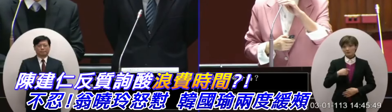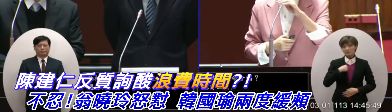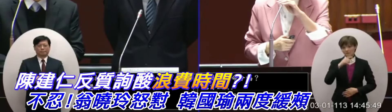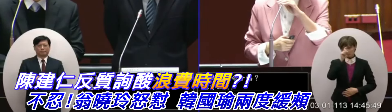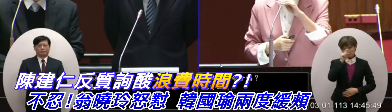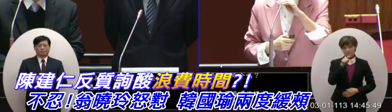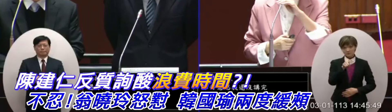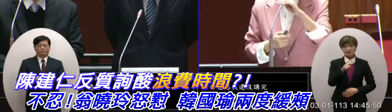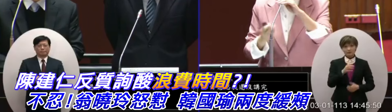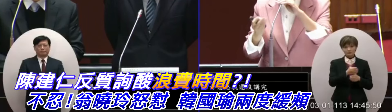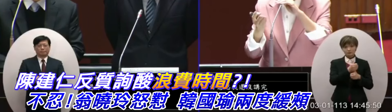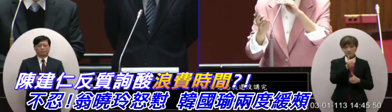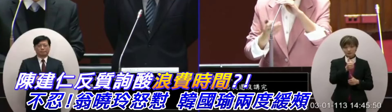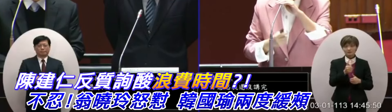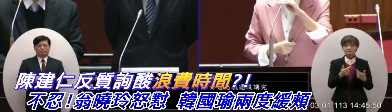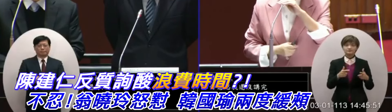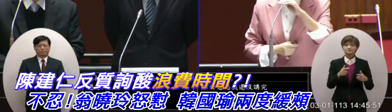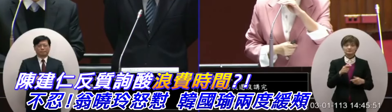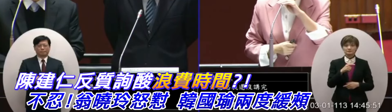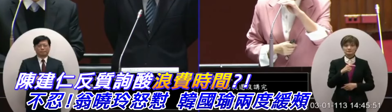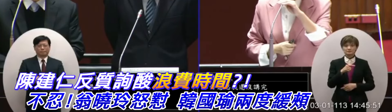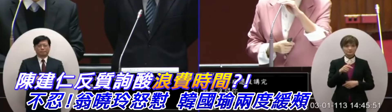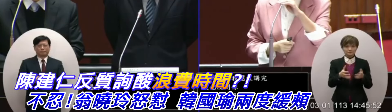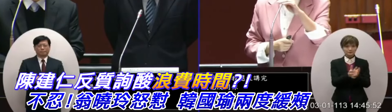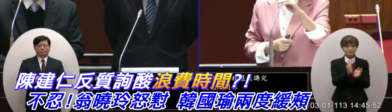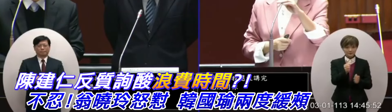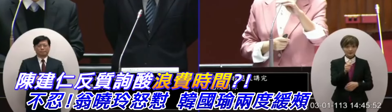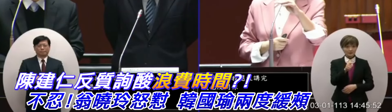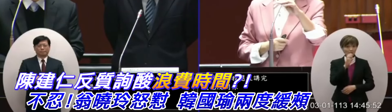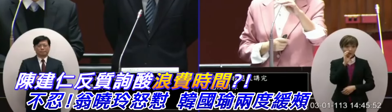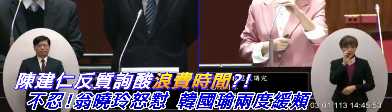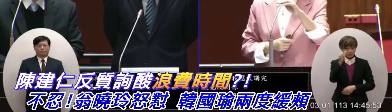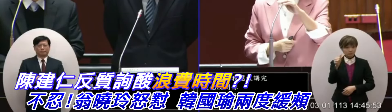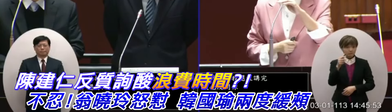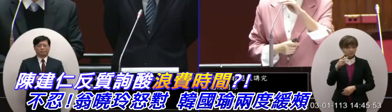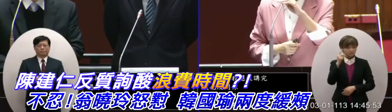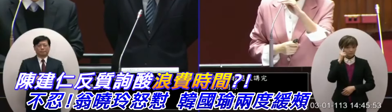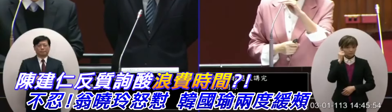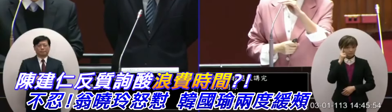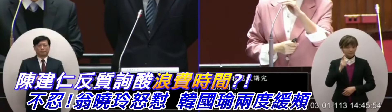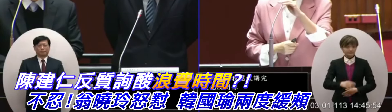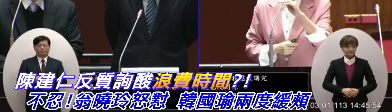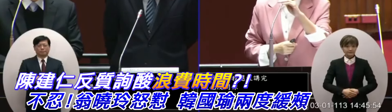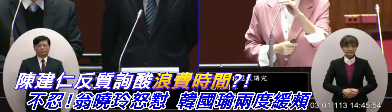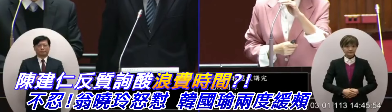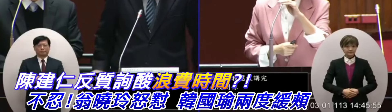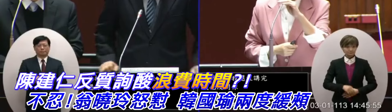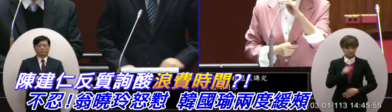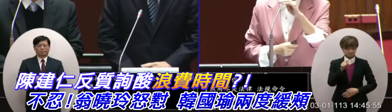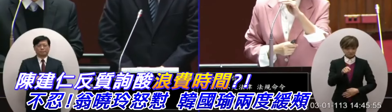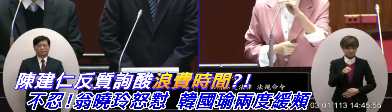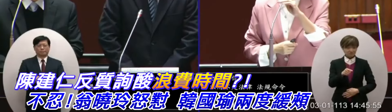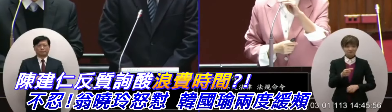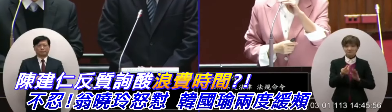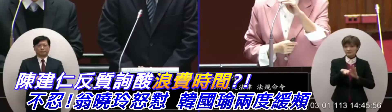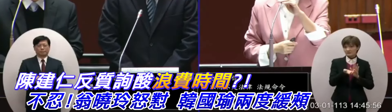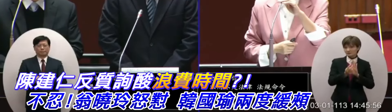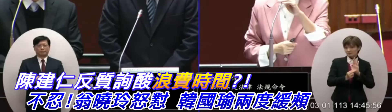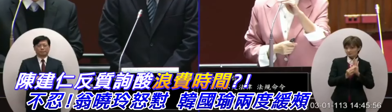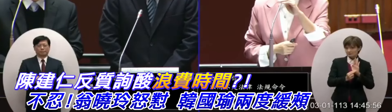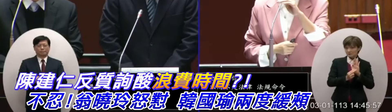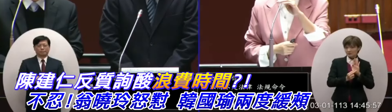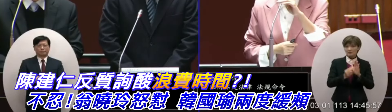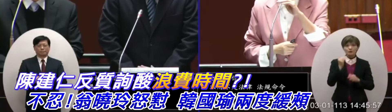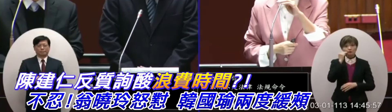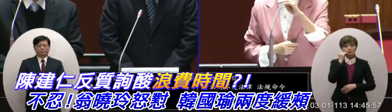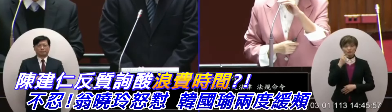署长您回去，不好意思，部长您可以回去可以好好想一想，你们的理由在于说，如果